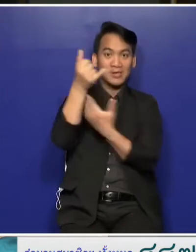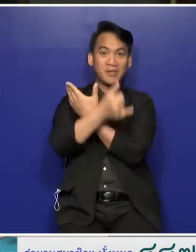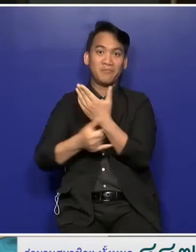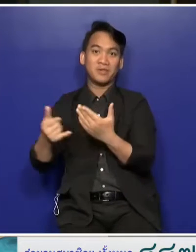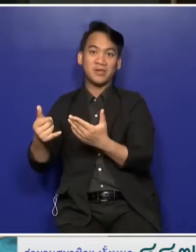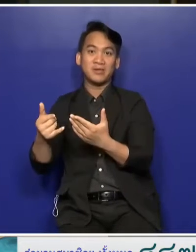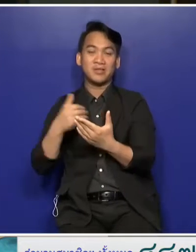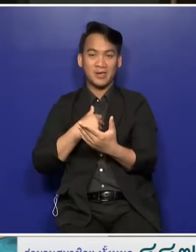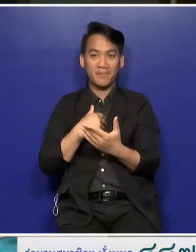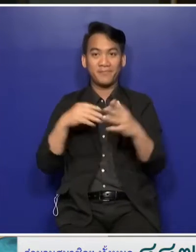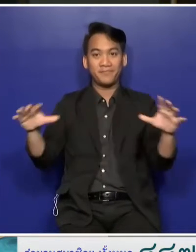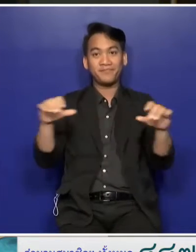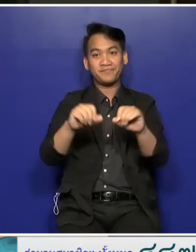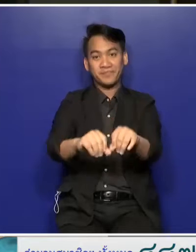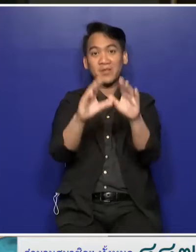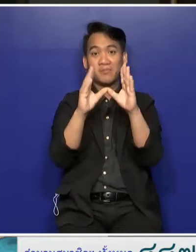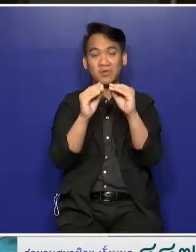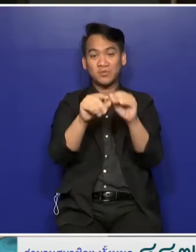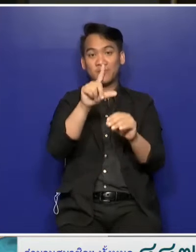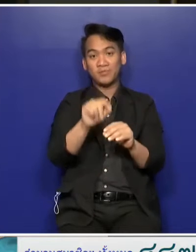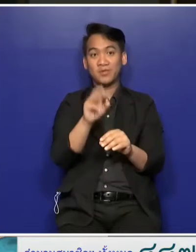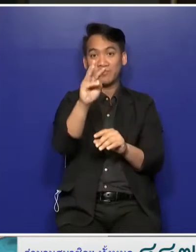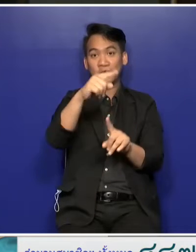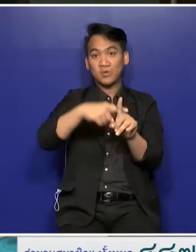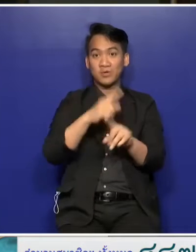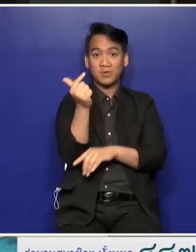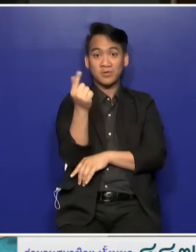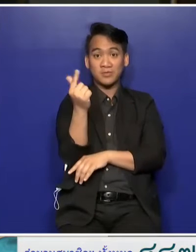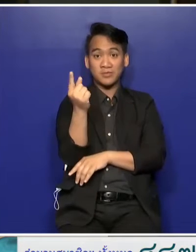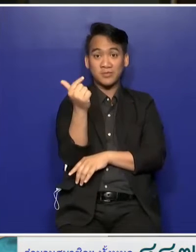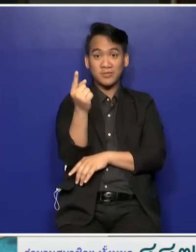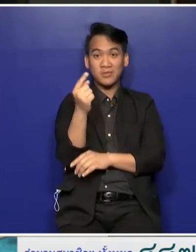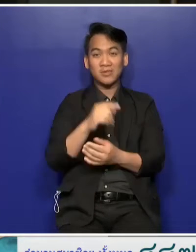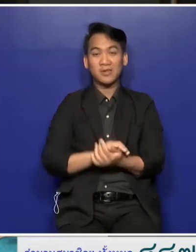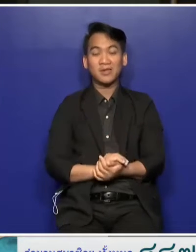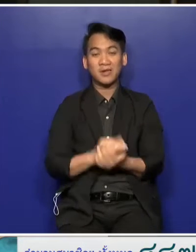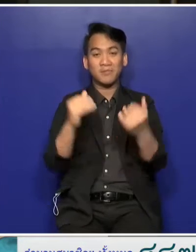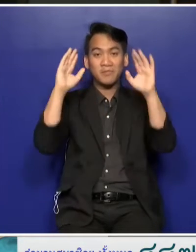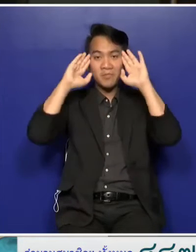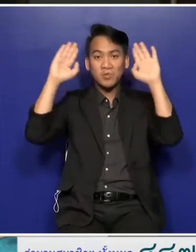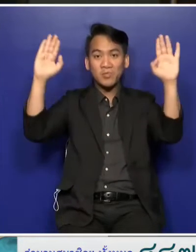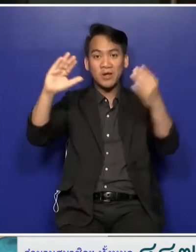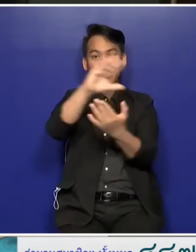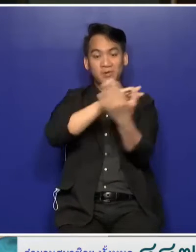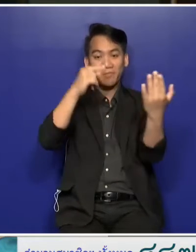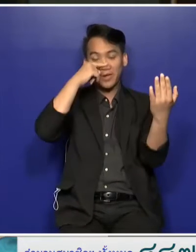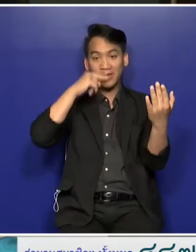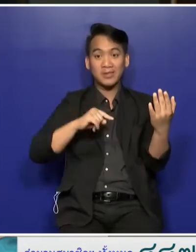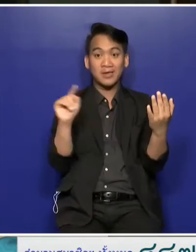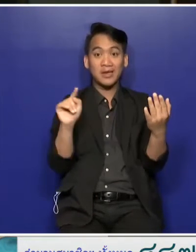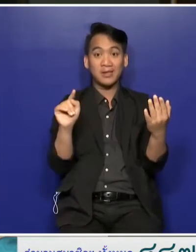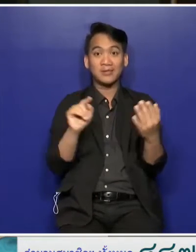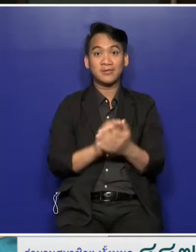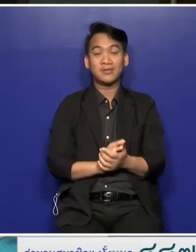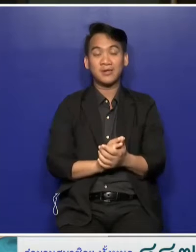กประชุมเมื่อวท 26 ป Milton multiples ที่ผ่านมาวาประสบการณขประเทศไยมีรัษณะพิเศษก็คือตอน